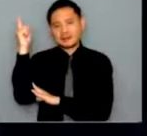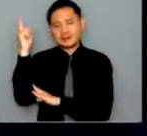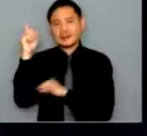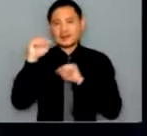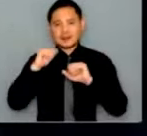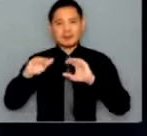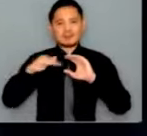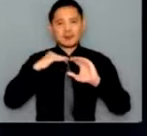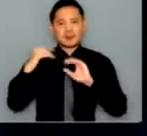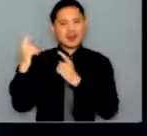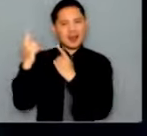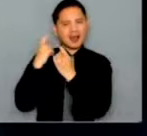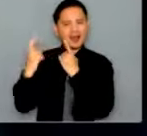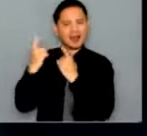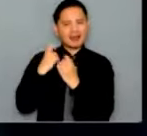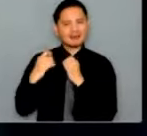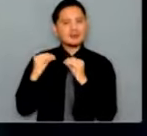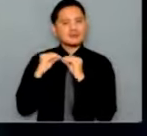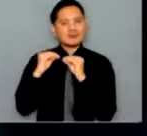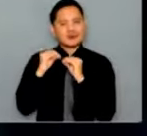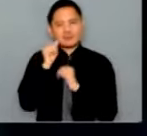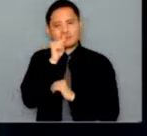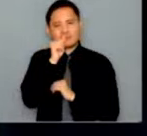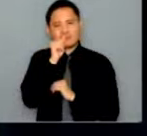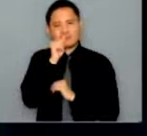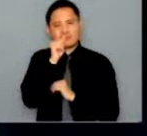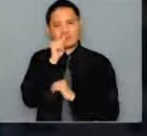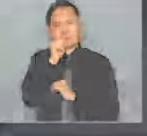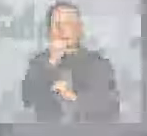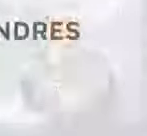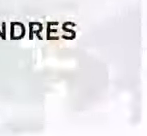sa akin ang inyong mga katanungan. Maraming salamat.